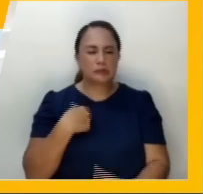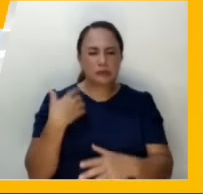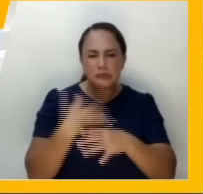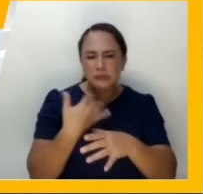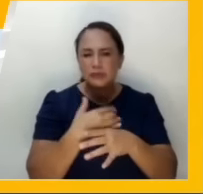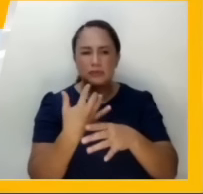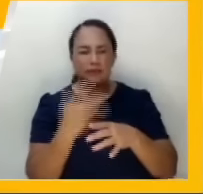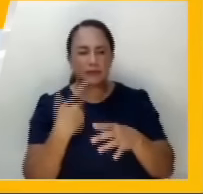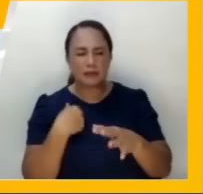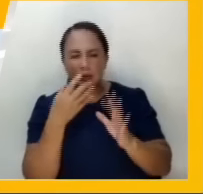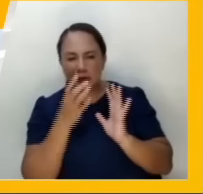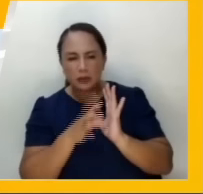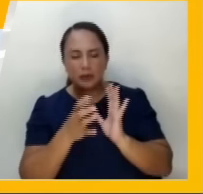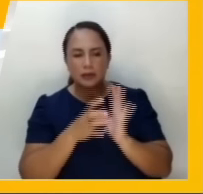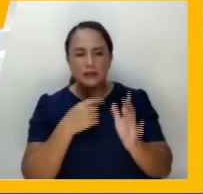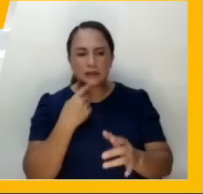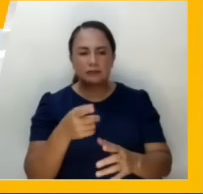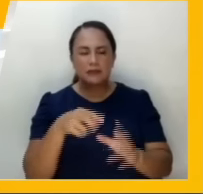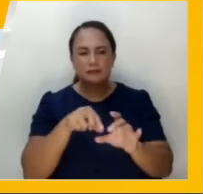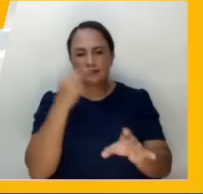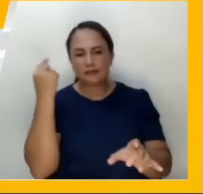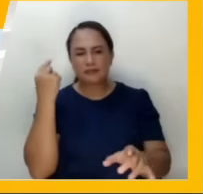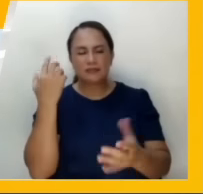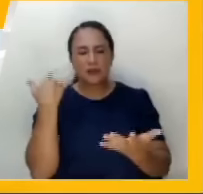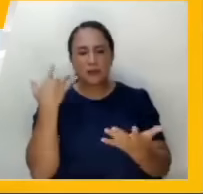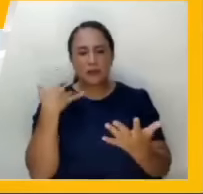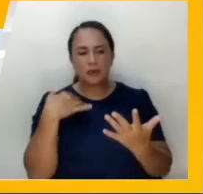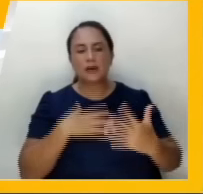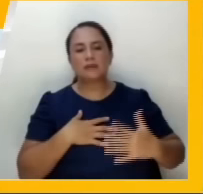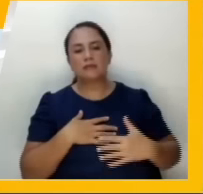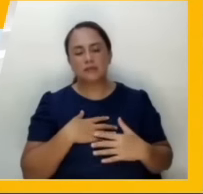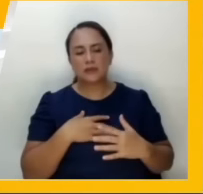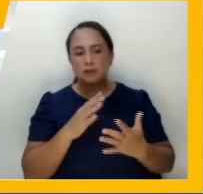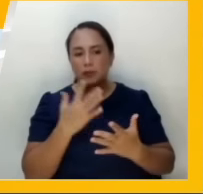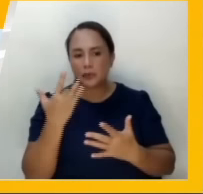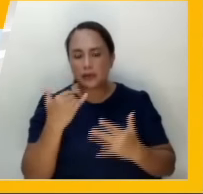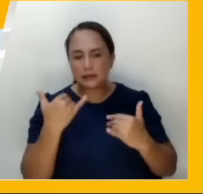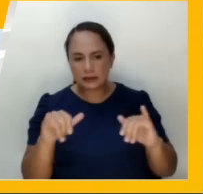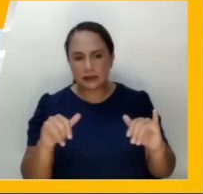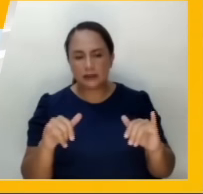ilang netizens, nag-quit na si Lizzo sa entertainment industry pero wala pang sagot dyan